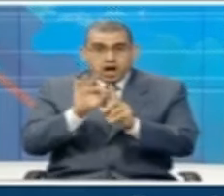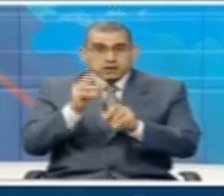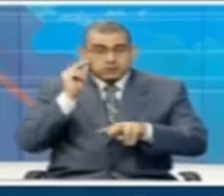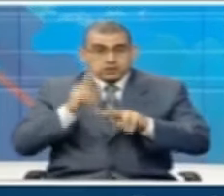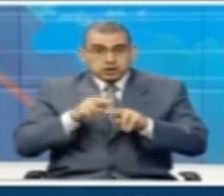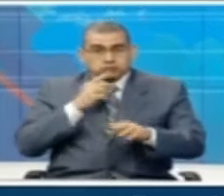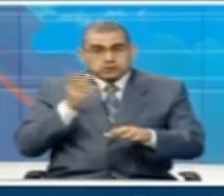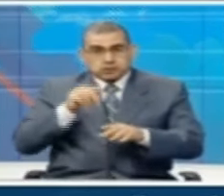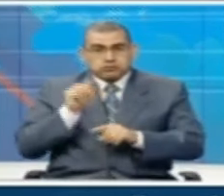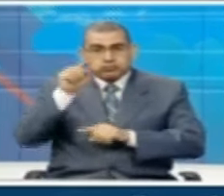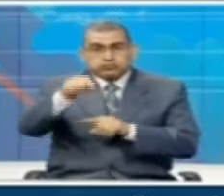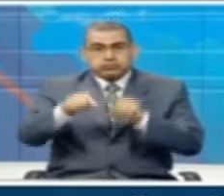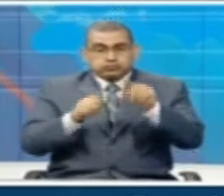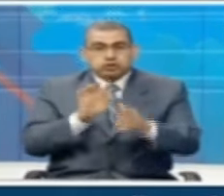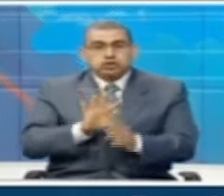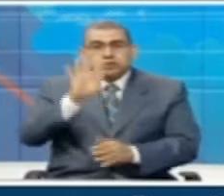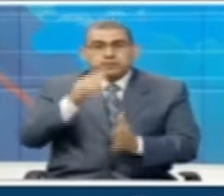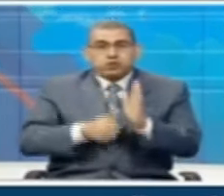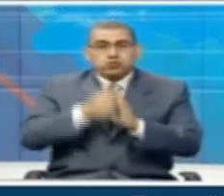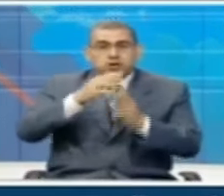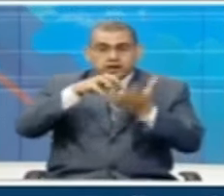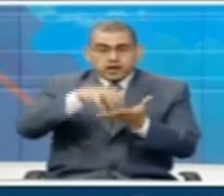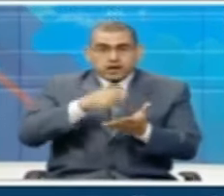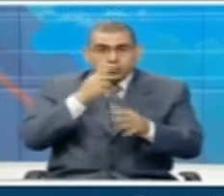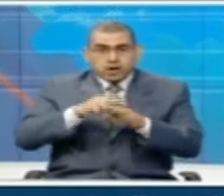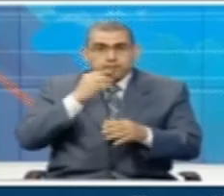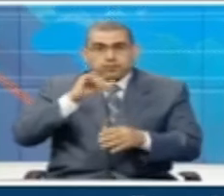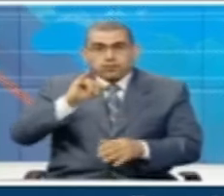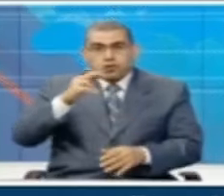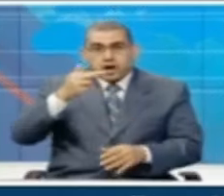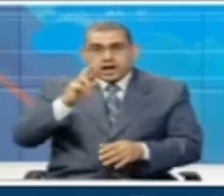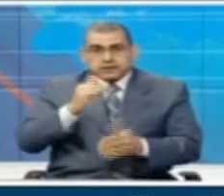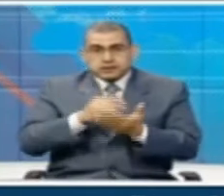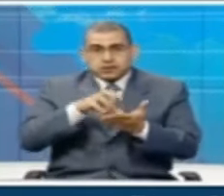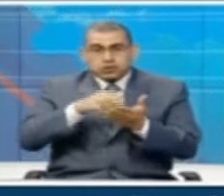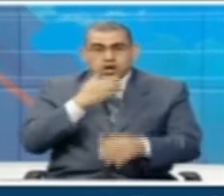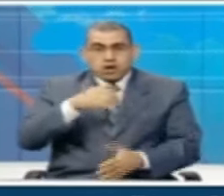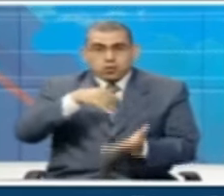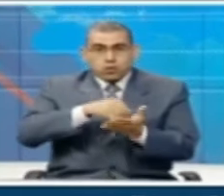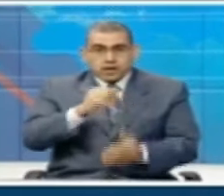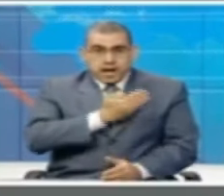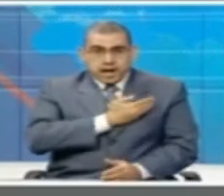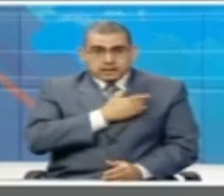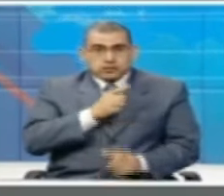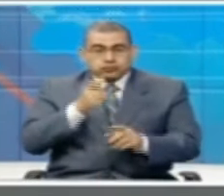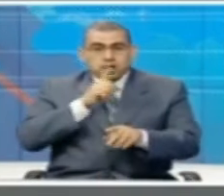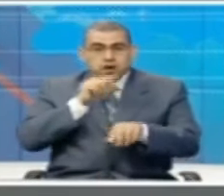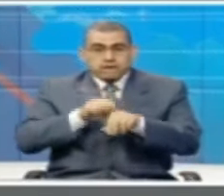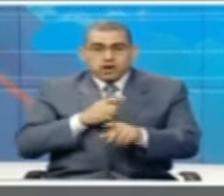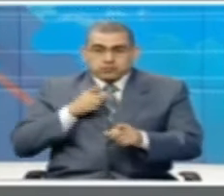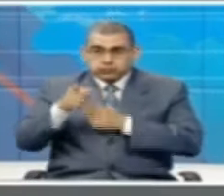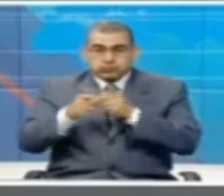الاحتلال شمال مخيمي النصيرات والمغازي وبلدة الزويدة بوسط قطاع غزة ومدينة